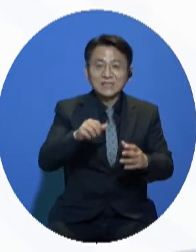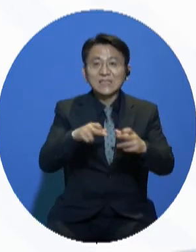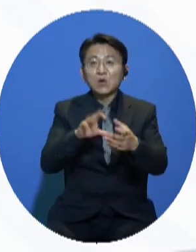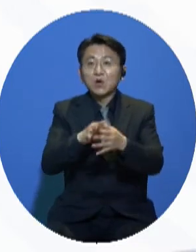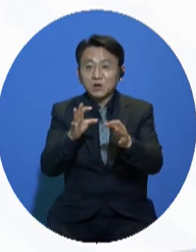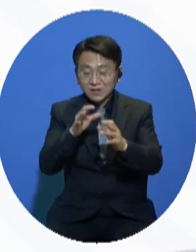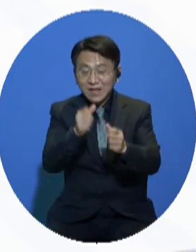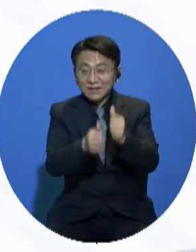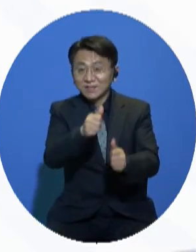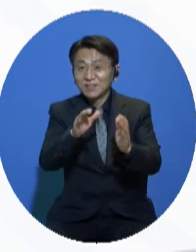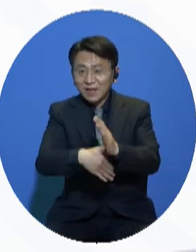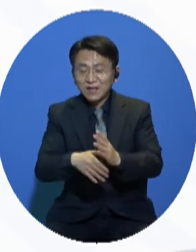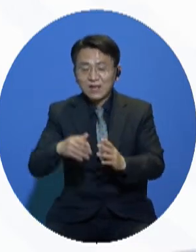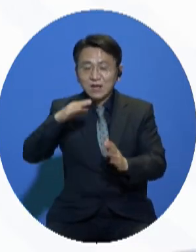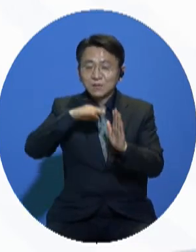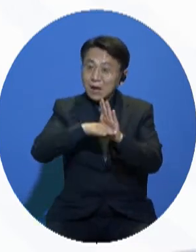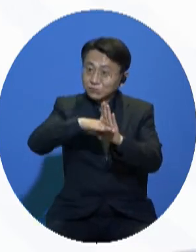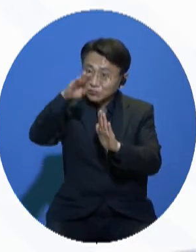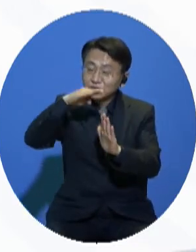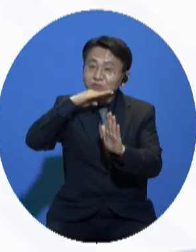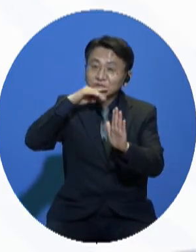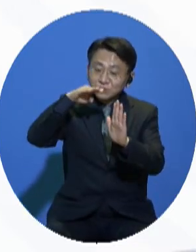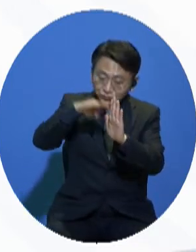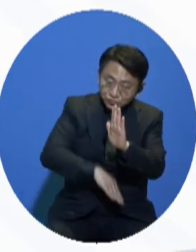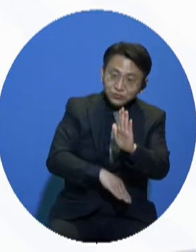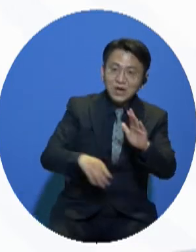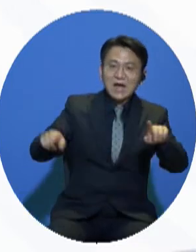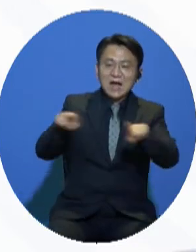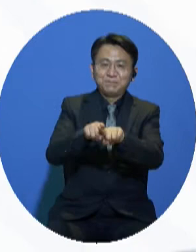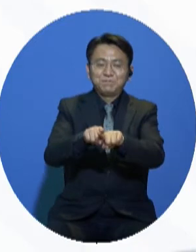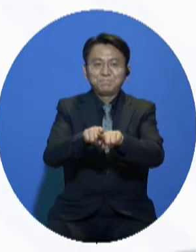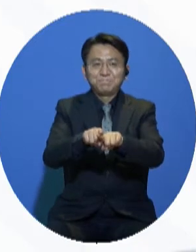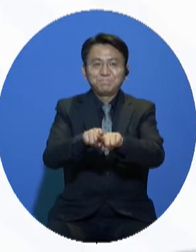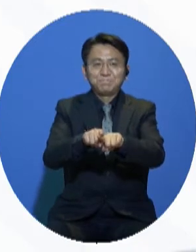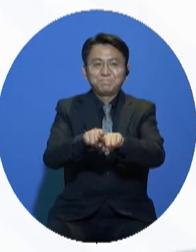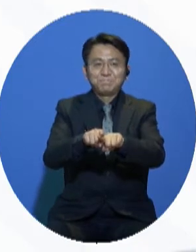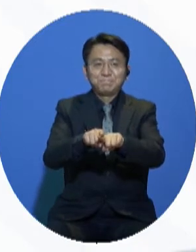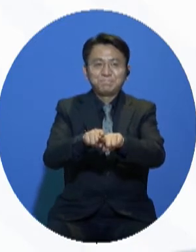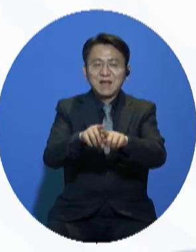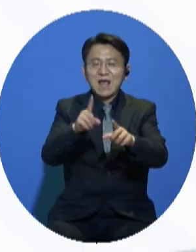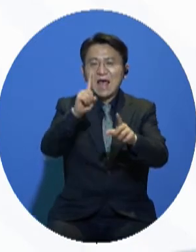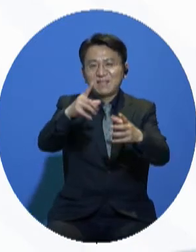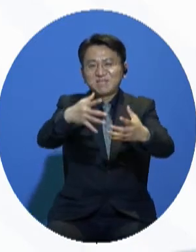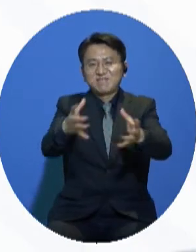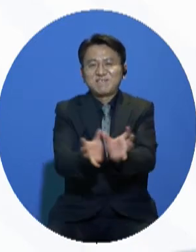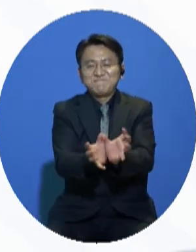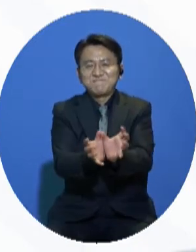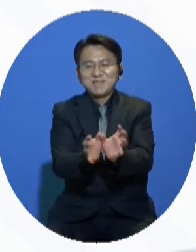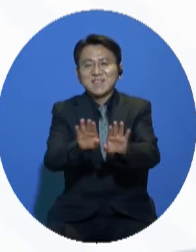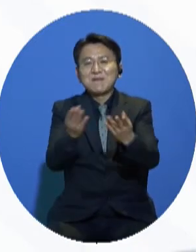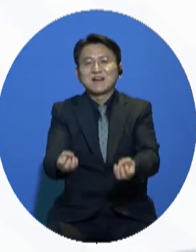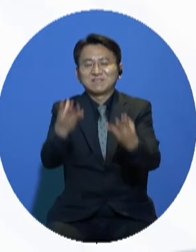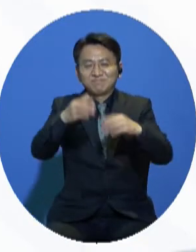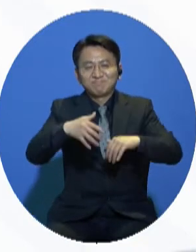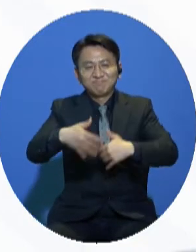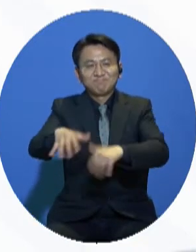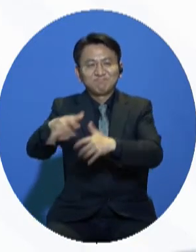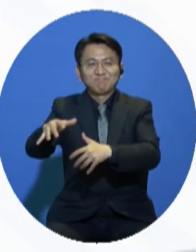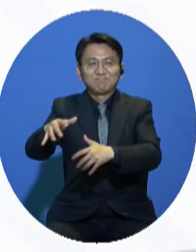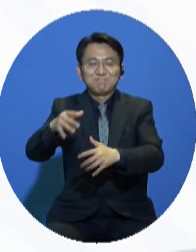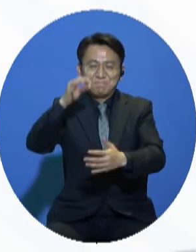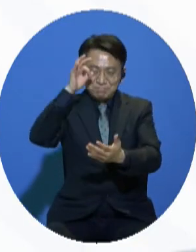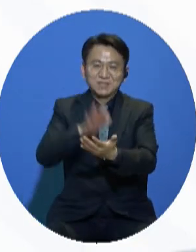대회에서 마찬가지로 남한과 또 북한의 선수단으로 구성되어 있는 그 단일팀을 개막식에서 우리가 볼 수가